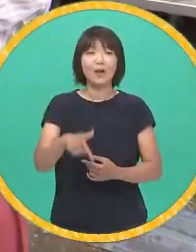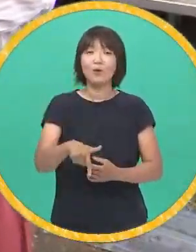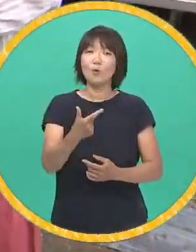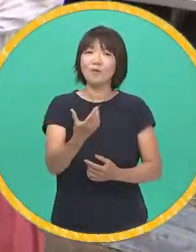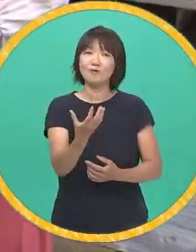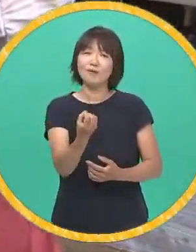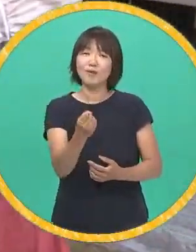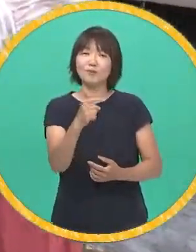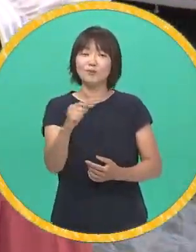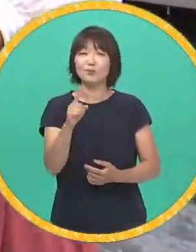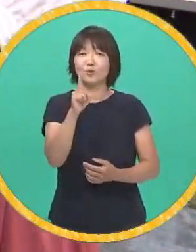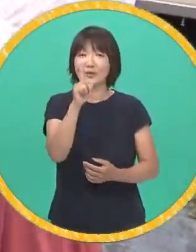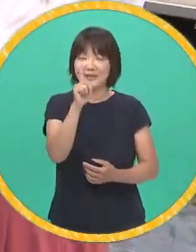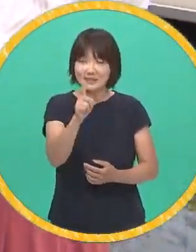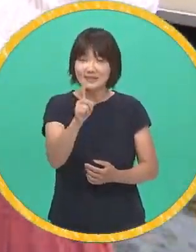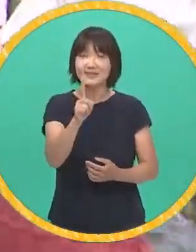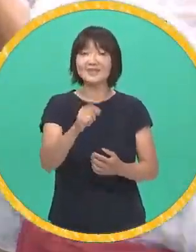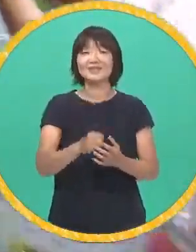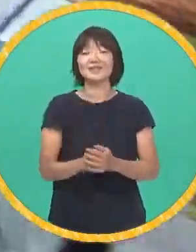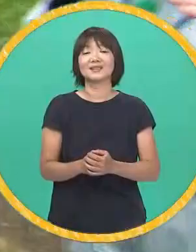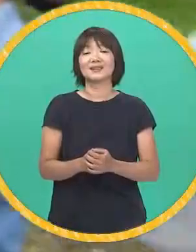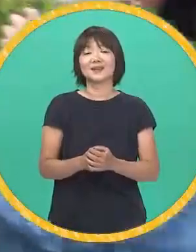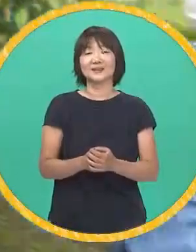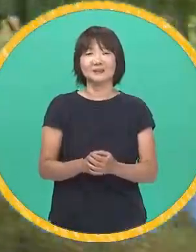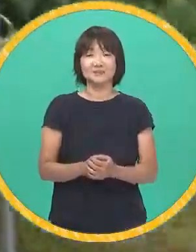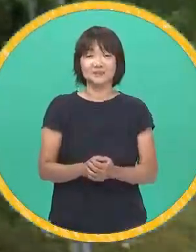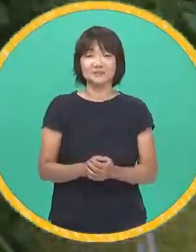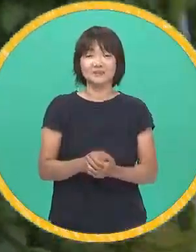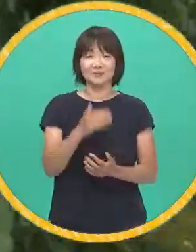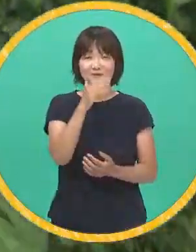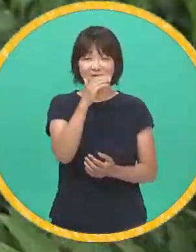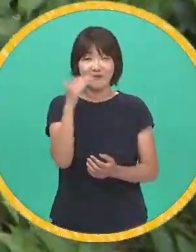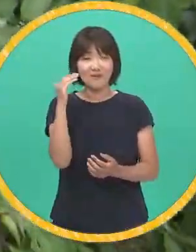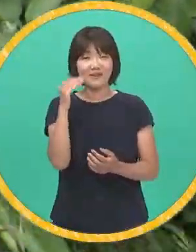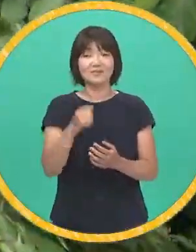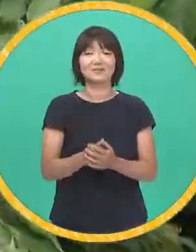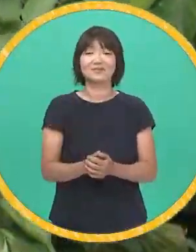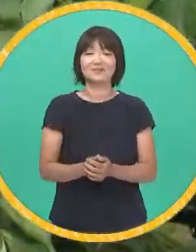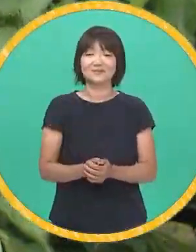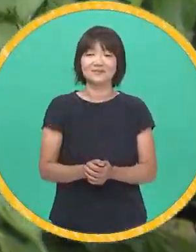何本分の1のでいえーあー鈴坊